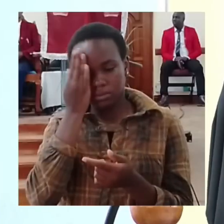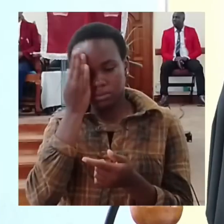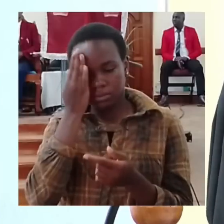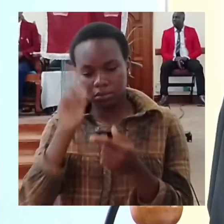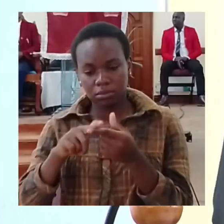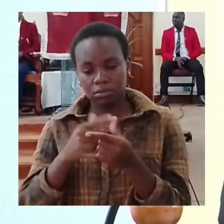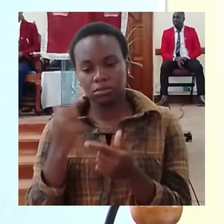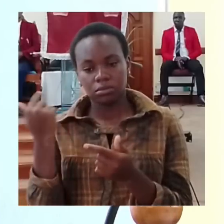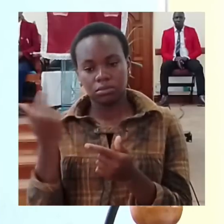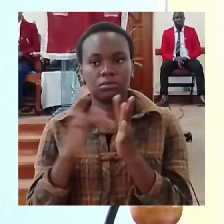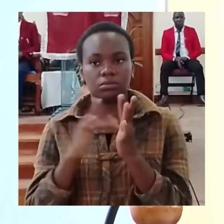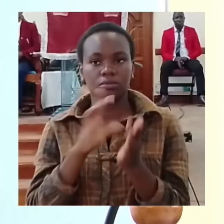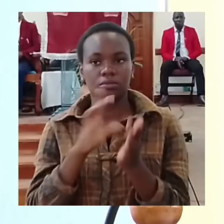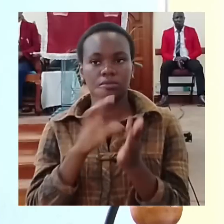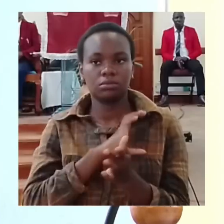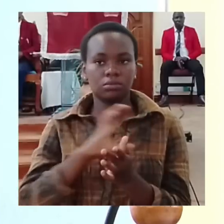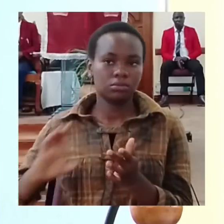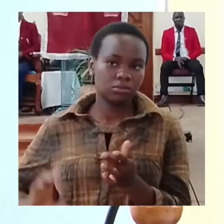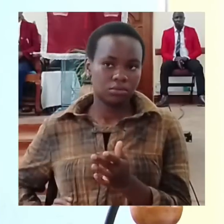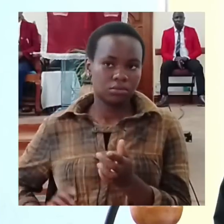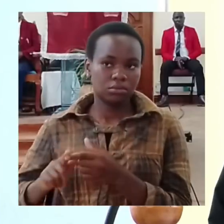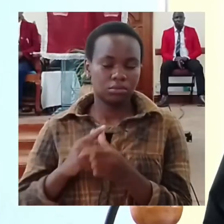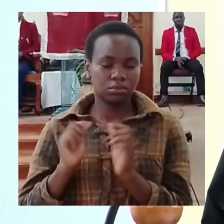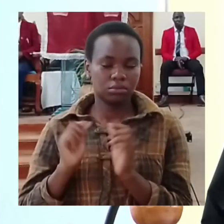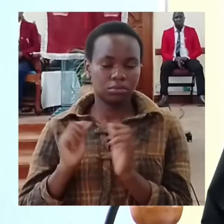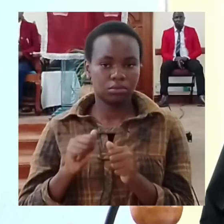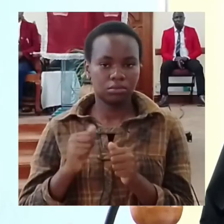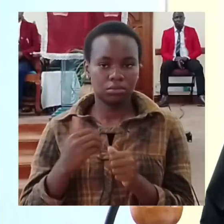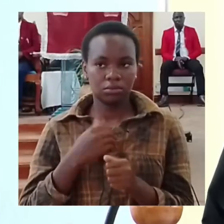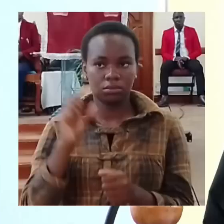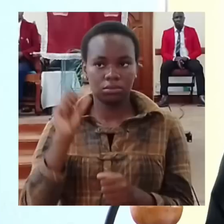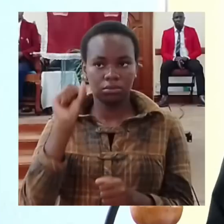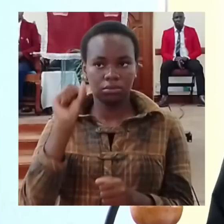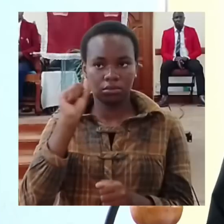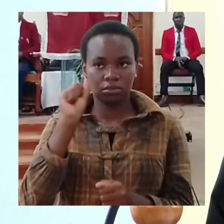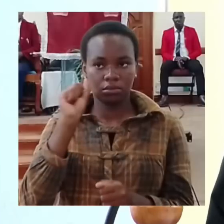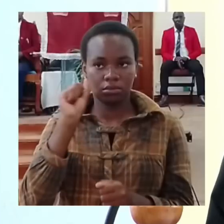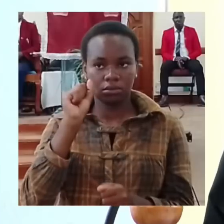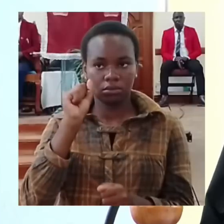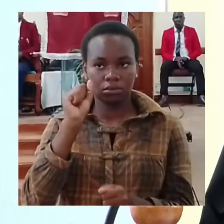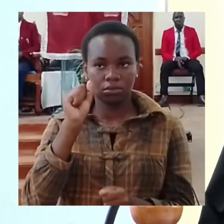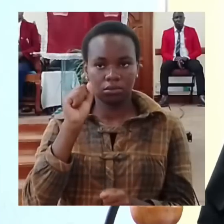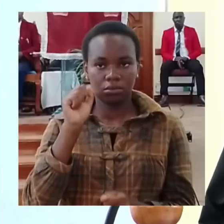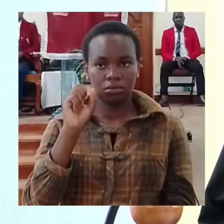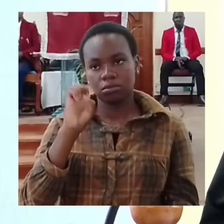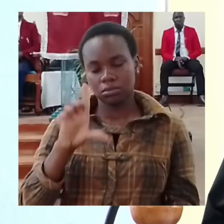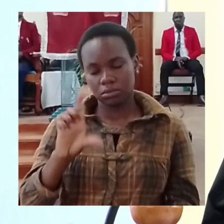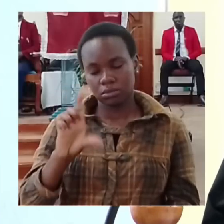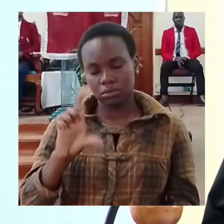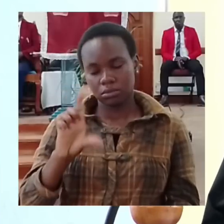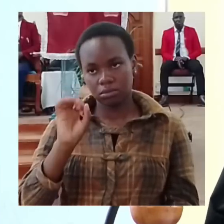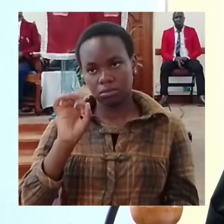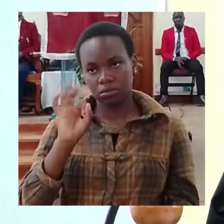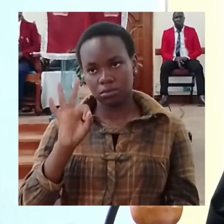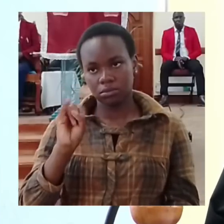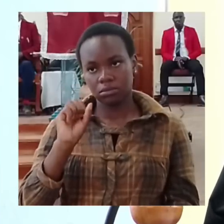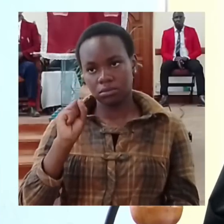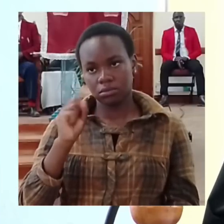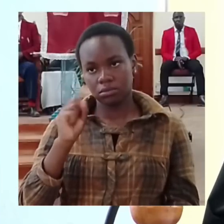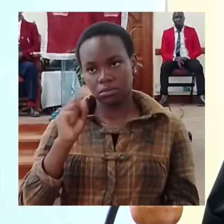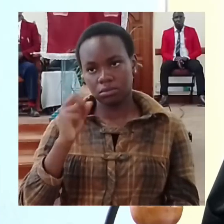ya Ngai. Ndia twagia na ubinafsi, ndia twagia na mwiyendo, Ngai ni athuire ngoro